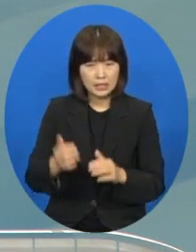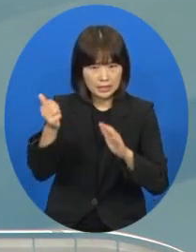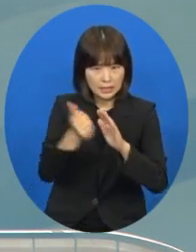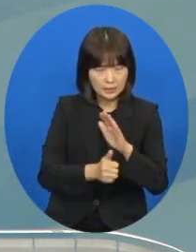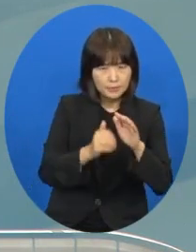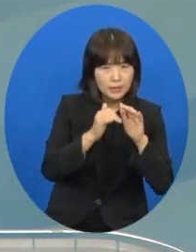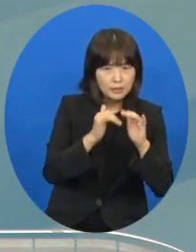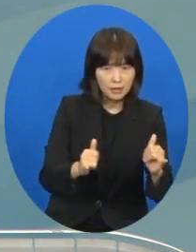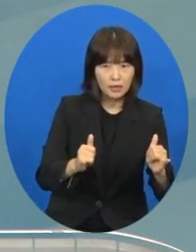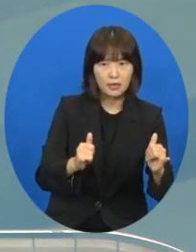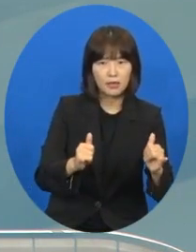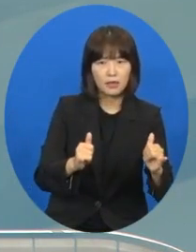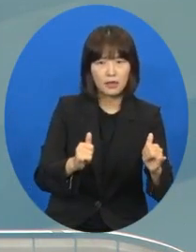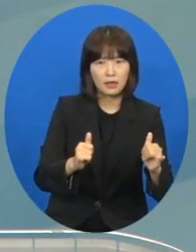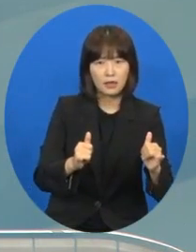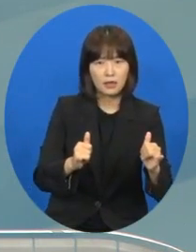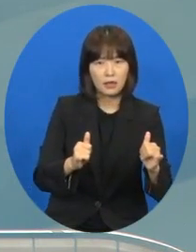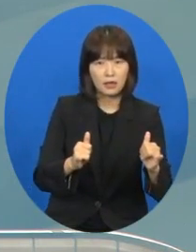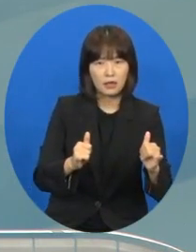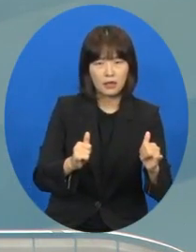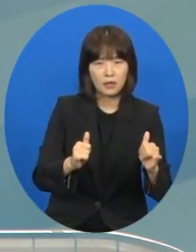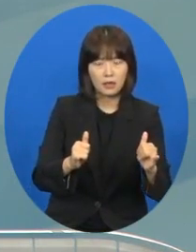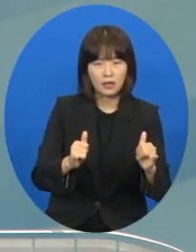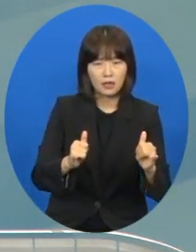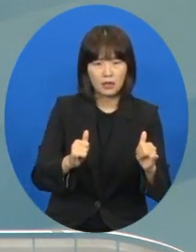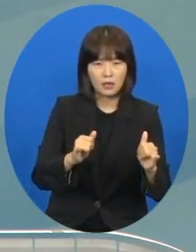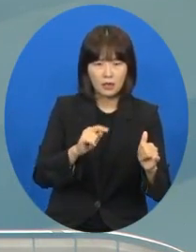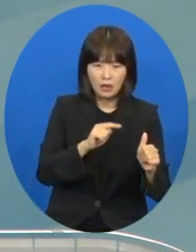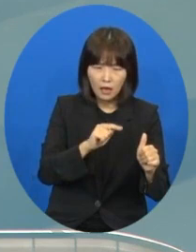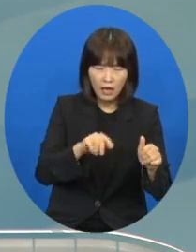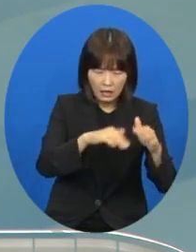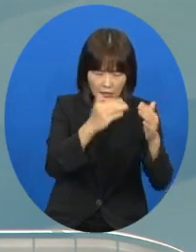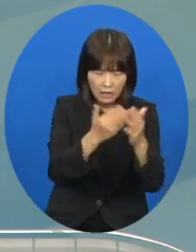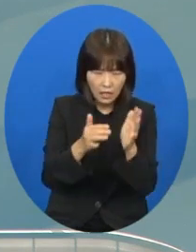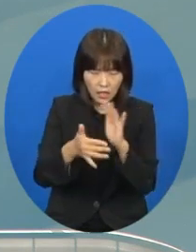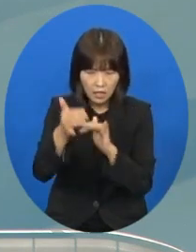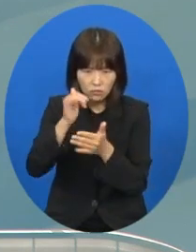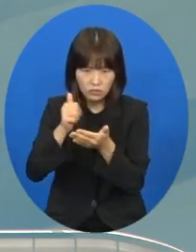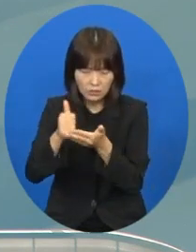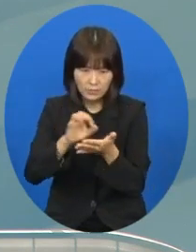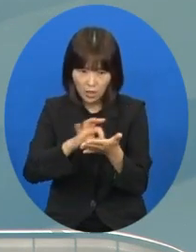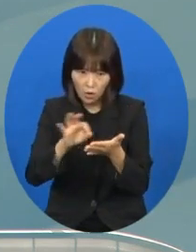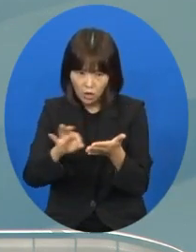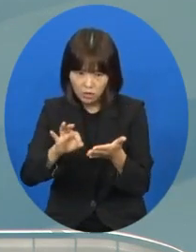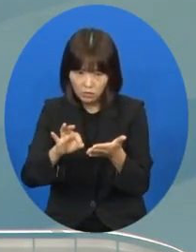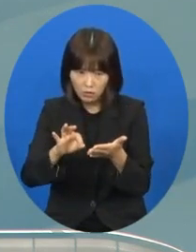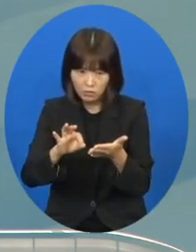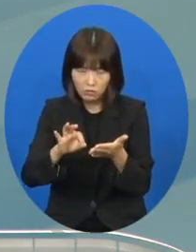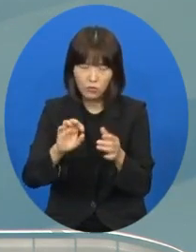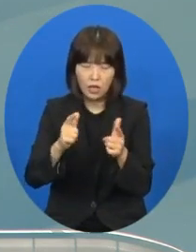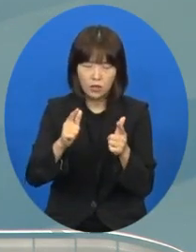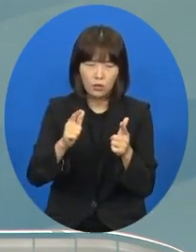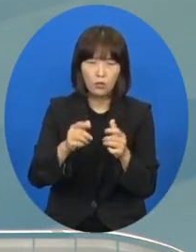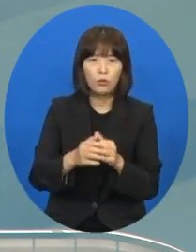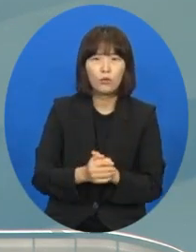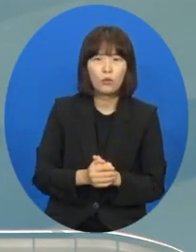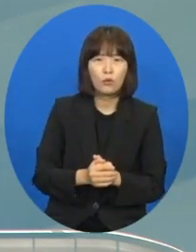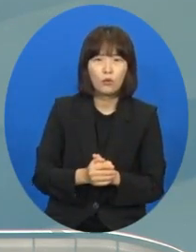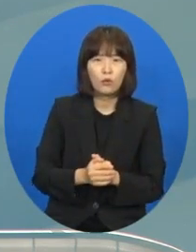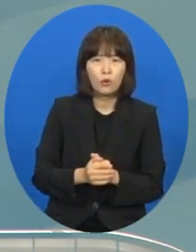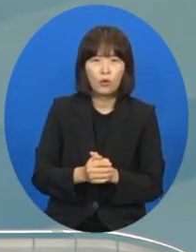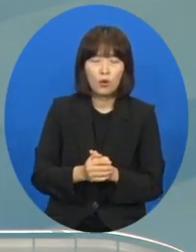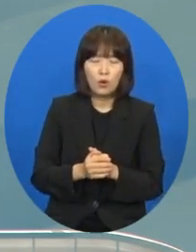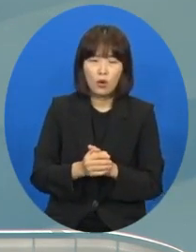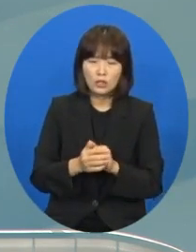실패자라고 예수님이 다 쓰시는 것도 아니에요. 반드시 전제가 있는데 성령이